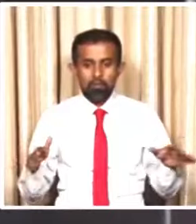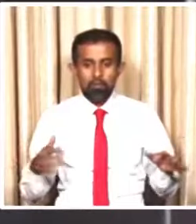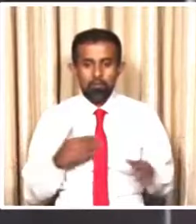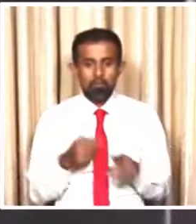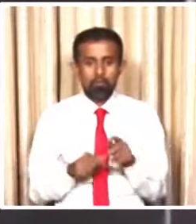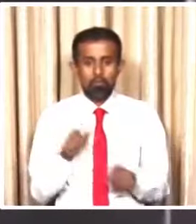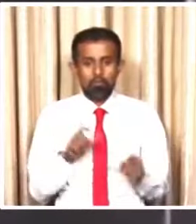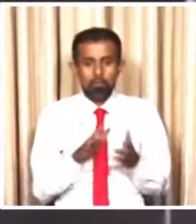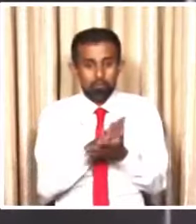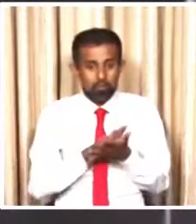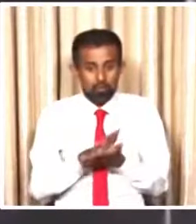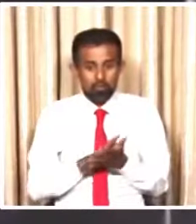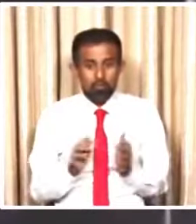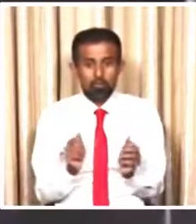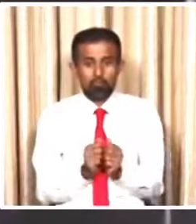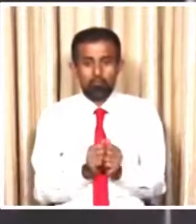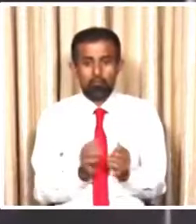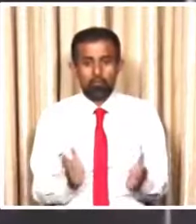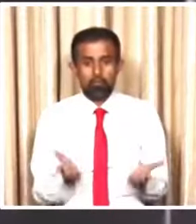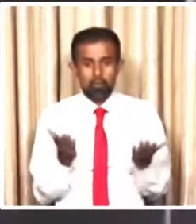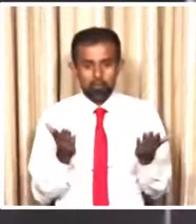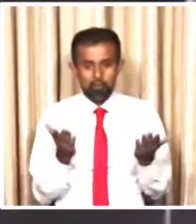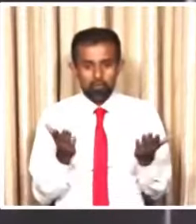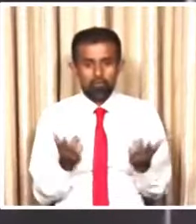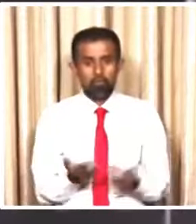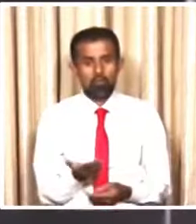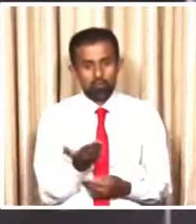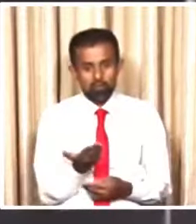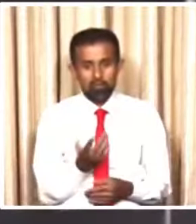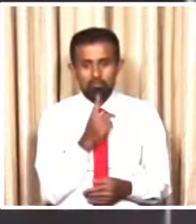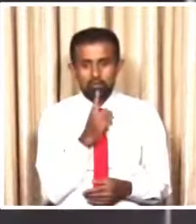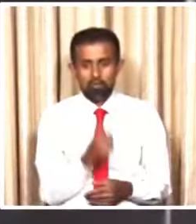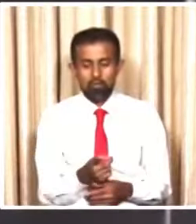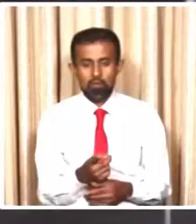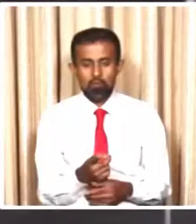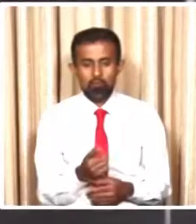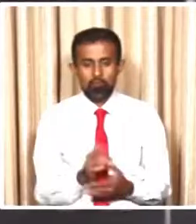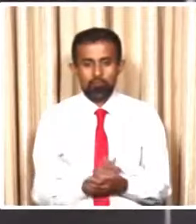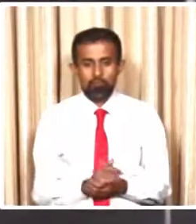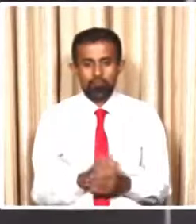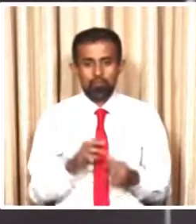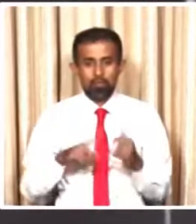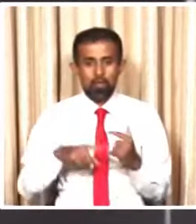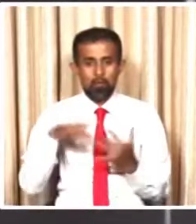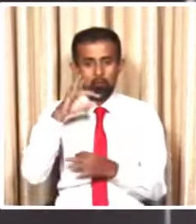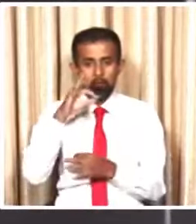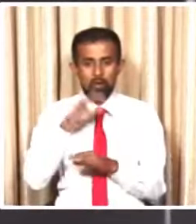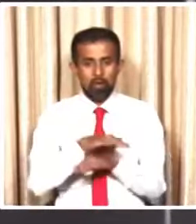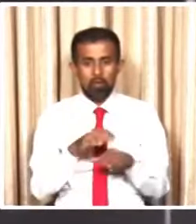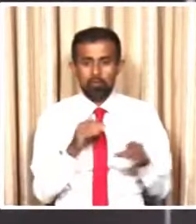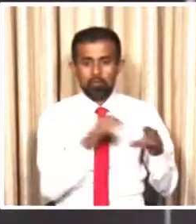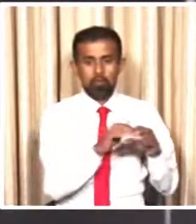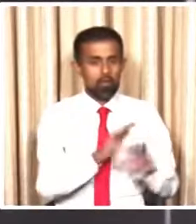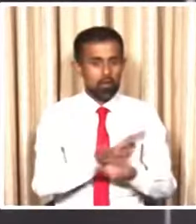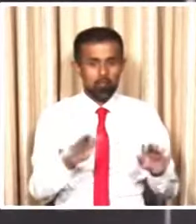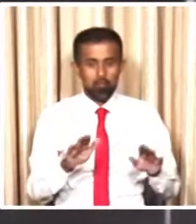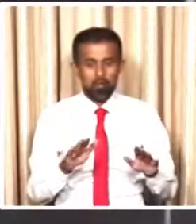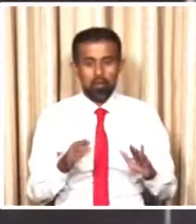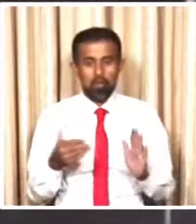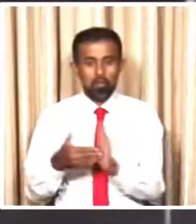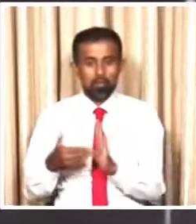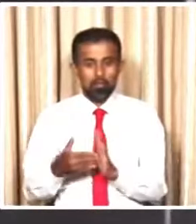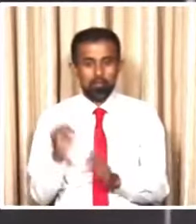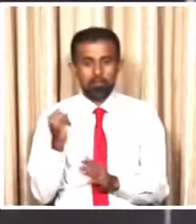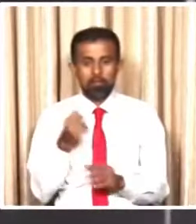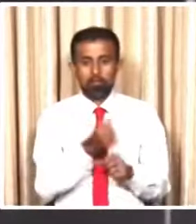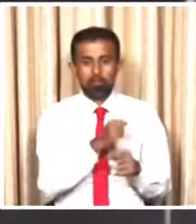ජනතාව ක්ලීන් කරන වැඩ ටික පටන් ගන්න තියෙන්නේ. මම ඉල්ලීමක් කරනවා ග්‍රාමයේ අර විශ්වවිද්‍යාල ශිෂ්‍යයන් දා නැතුව ආපදා නිලධාරීන් සහ